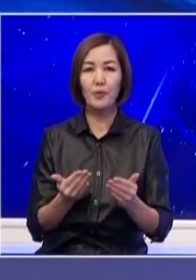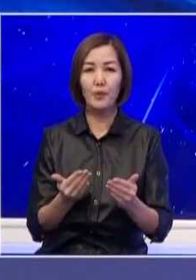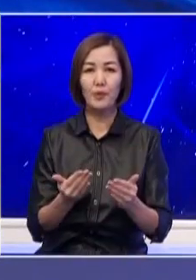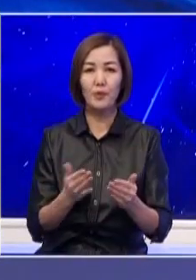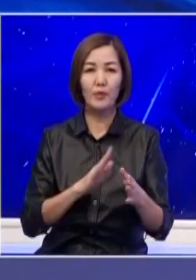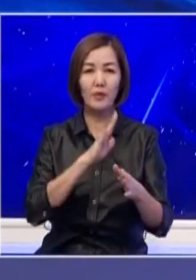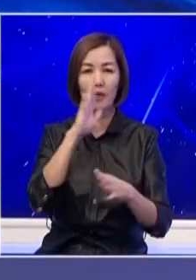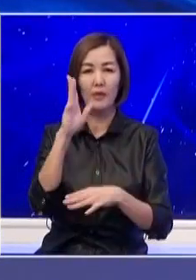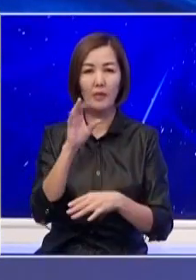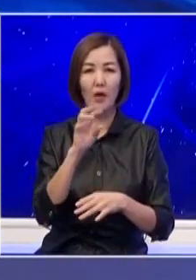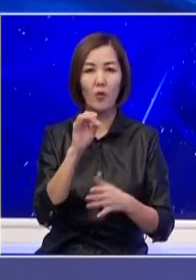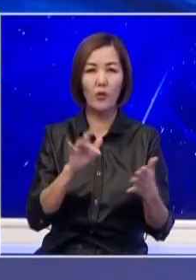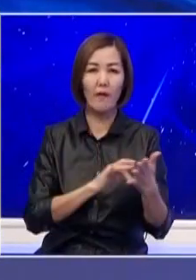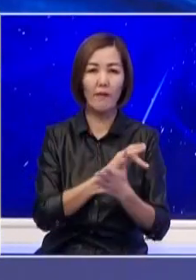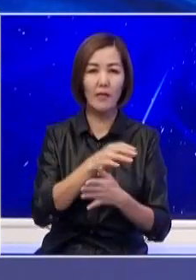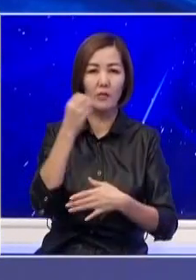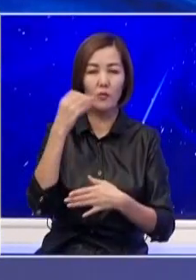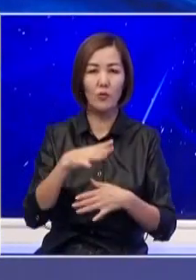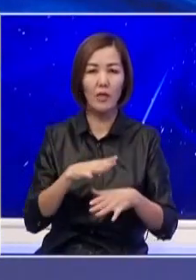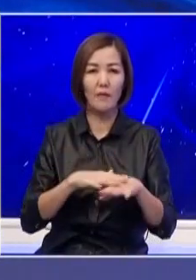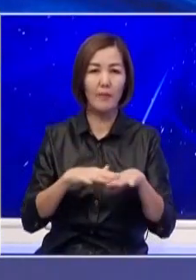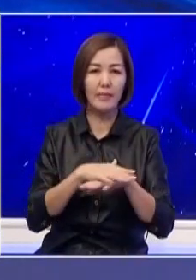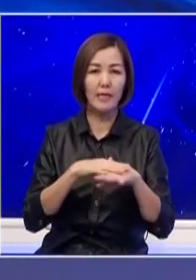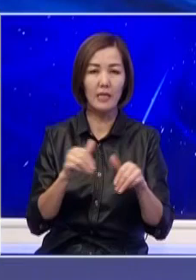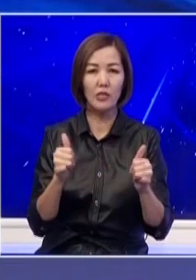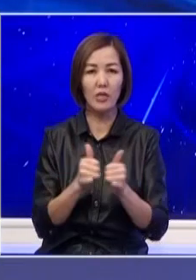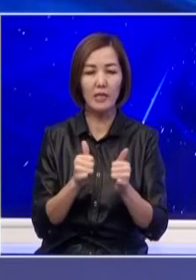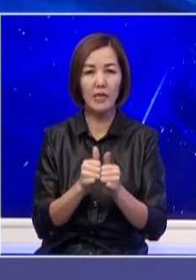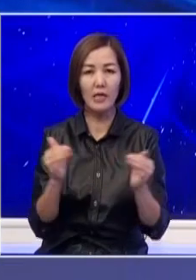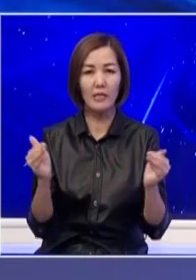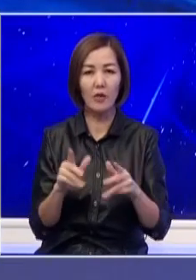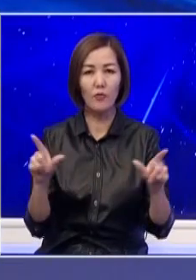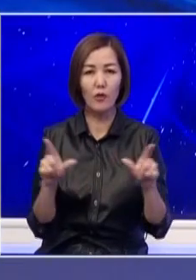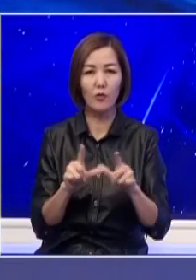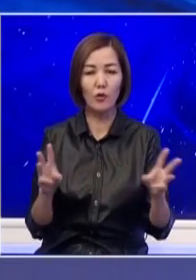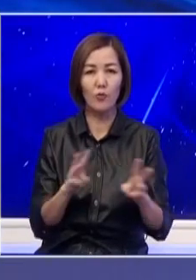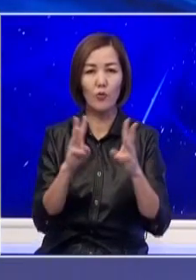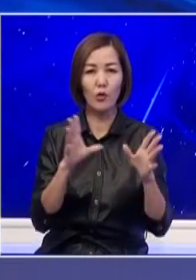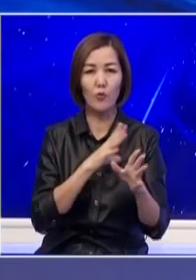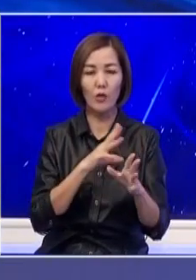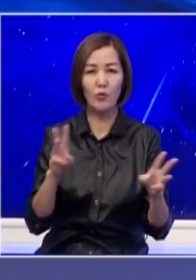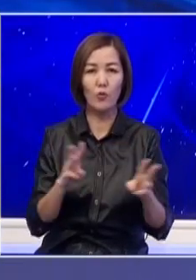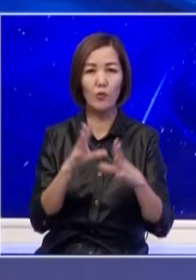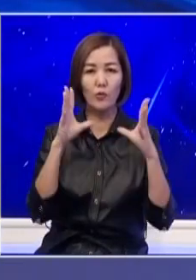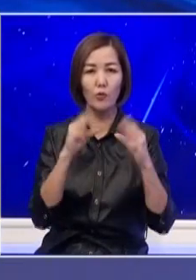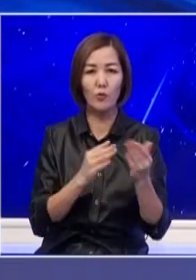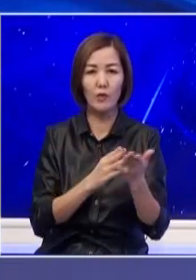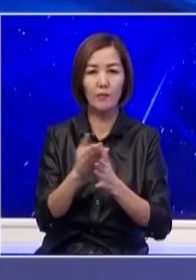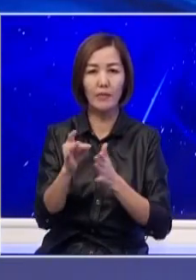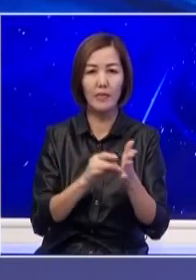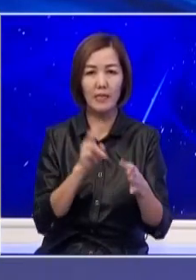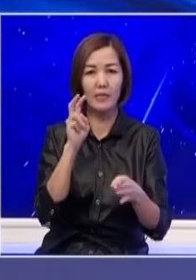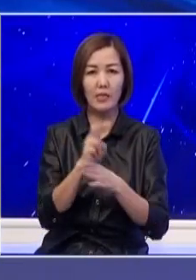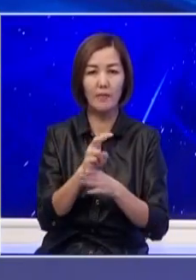Апат айтып келмейді. Бүгін таңда Қонаев қаласы орталық базар маңындағы шағын сауда дүкені өртке оранды. Өрт сөндіру қызметі